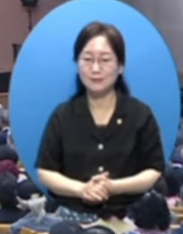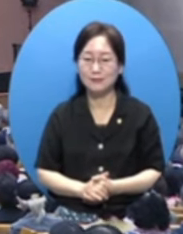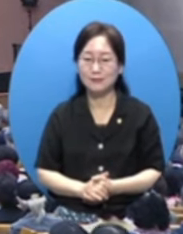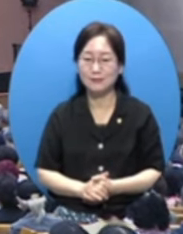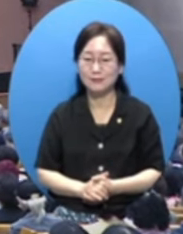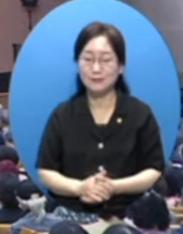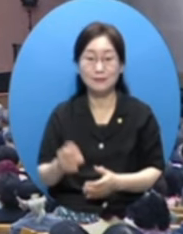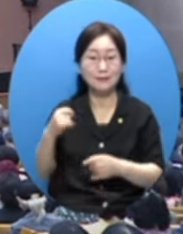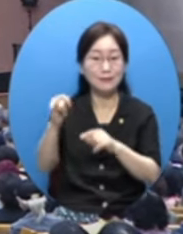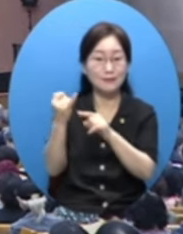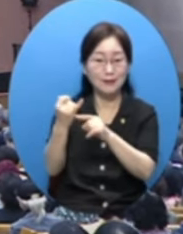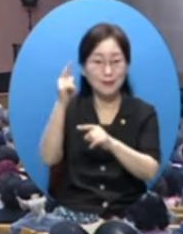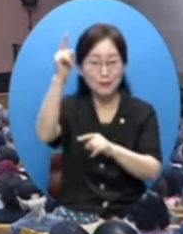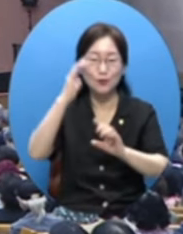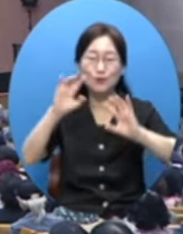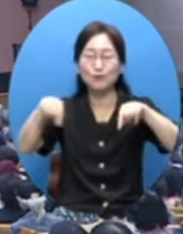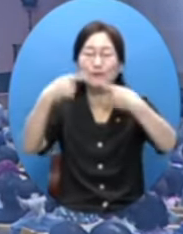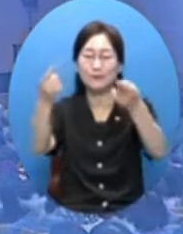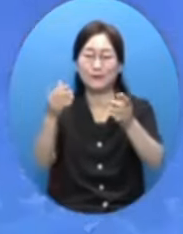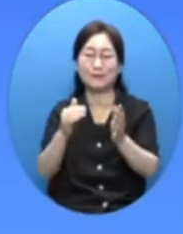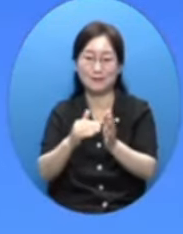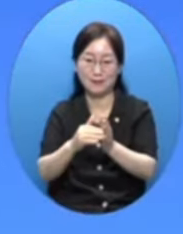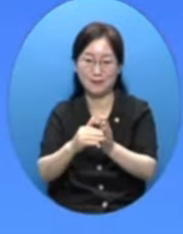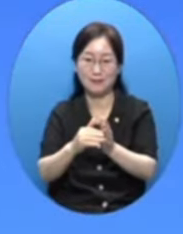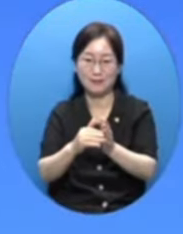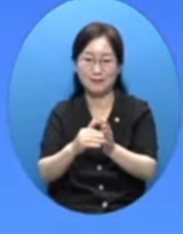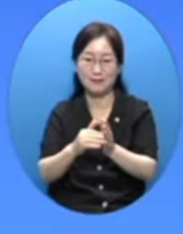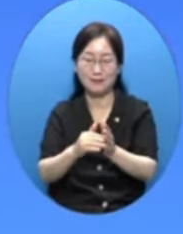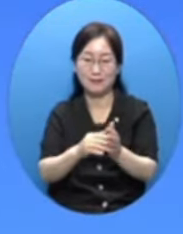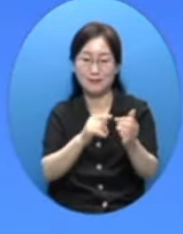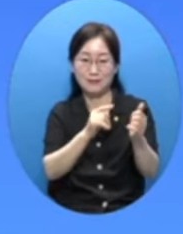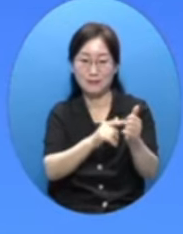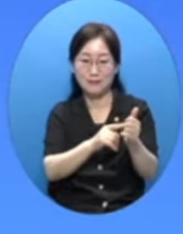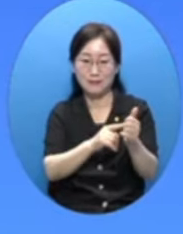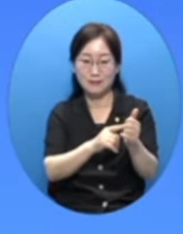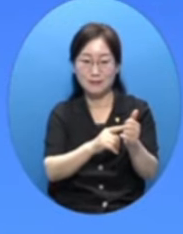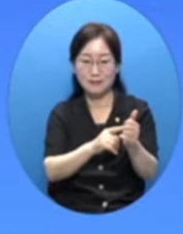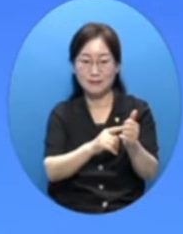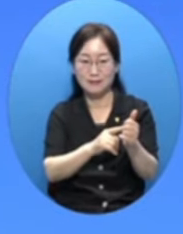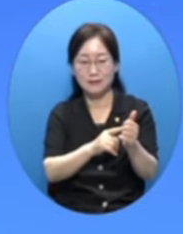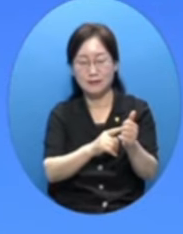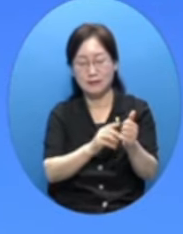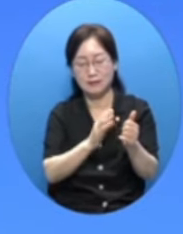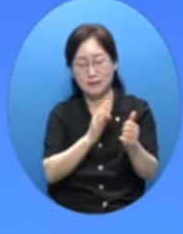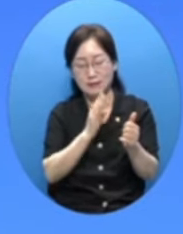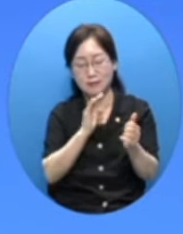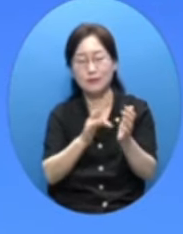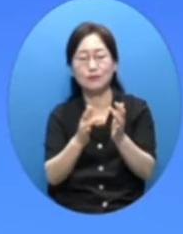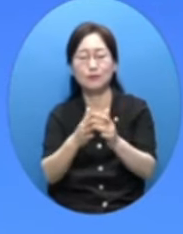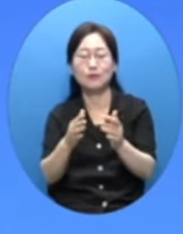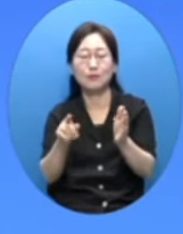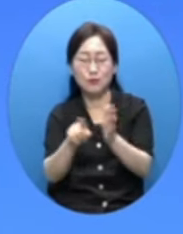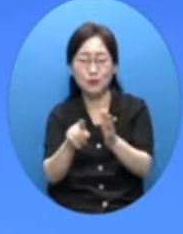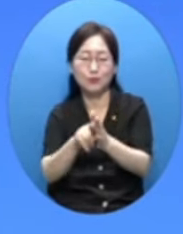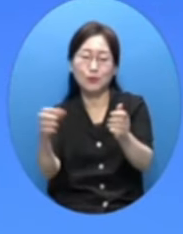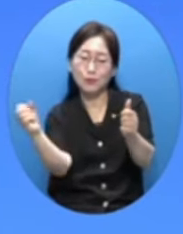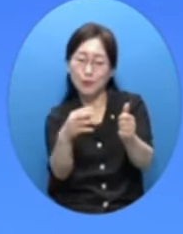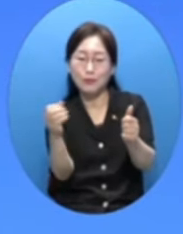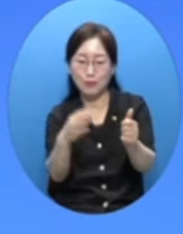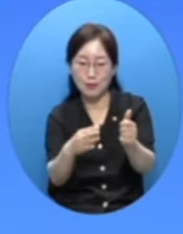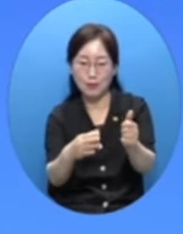그 딸은 지금 청원가 있지만 이어령 박사님 아버님을 주님께로 인도해서 그를 보고